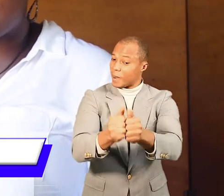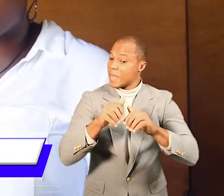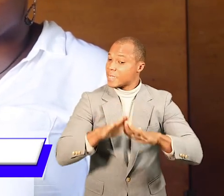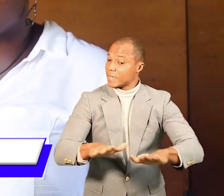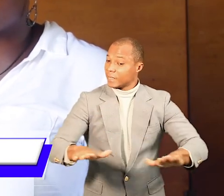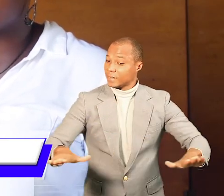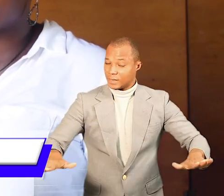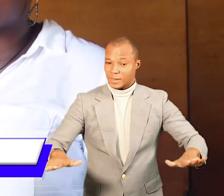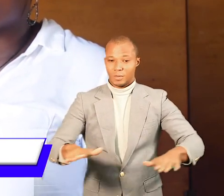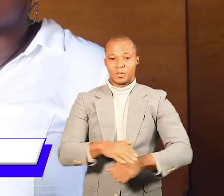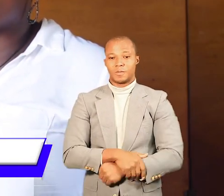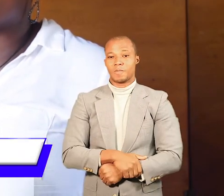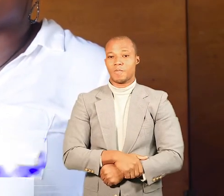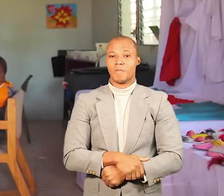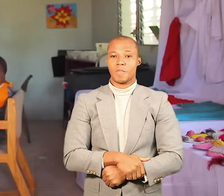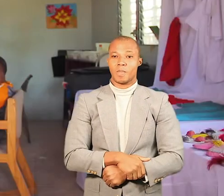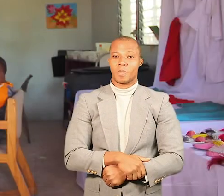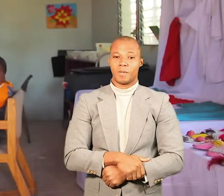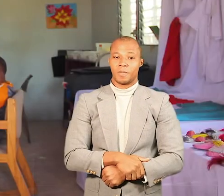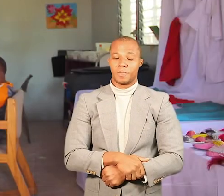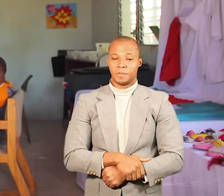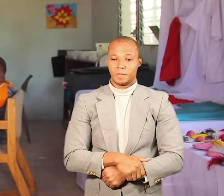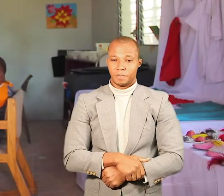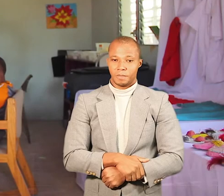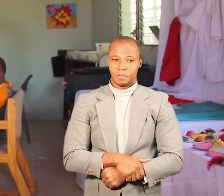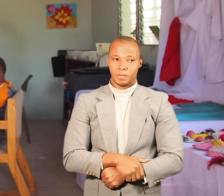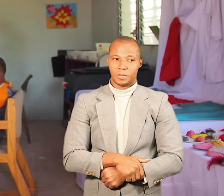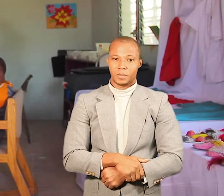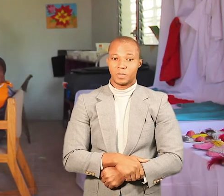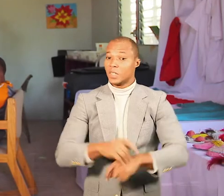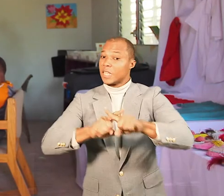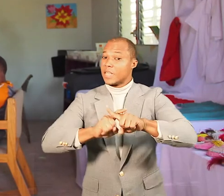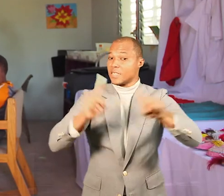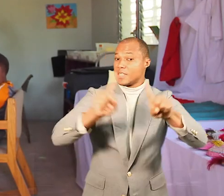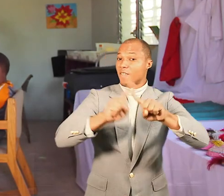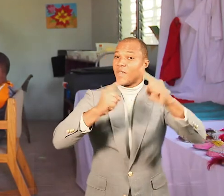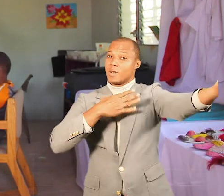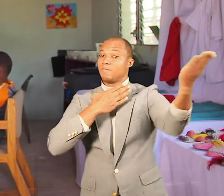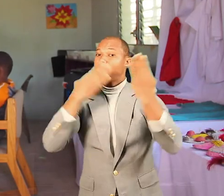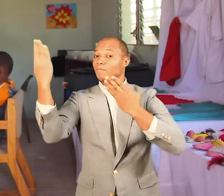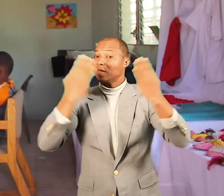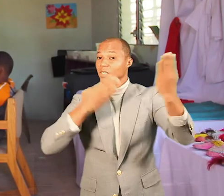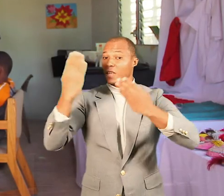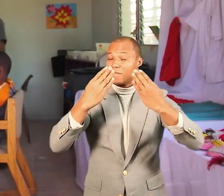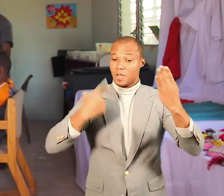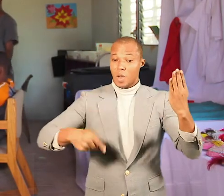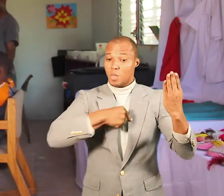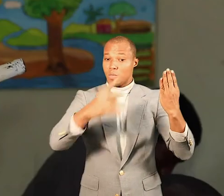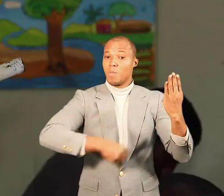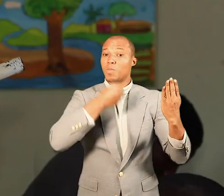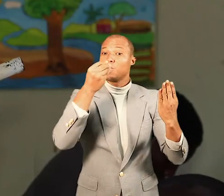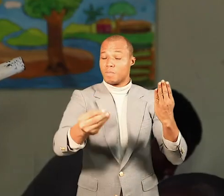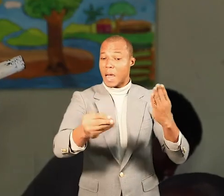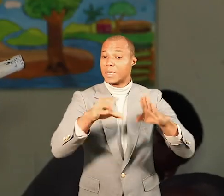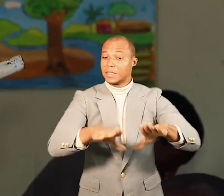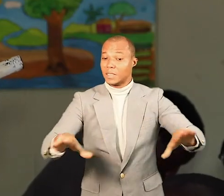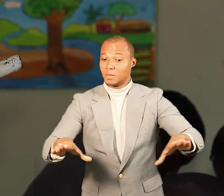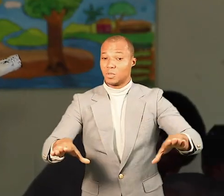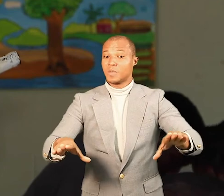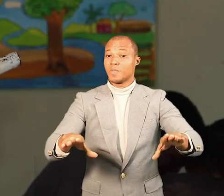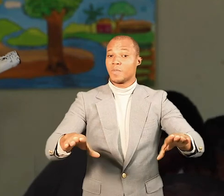libre à Timounio. Particularité, ça chita dans différents services que vous bail et